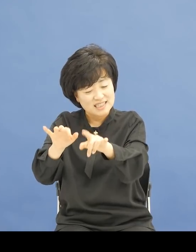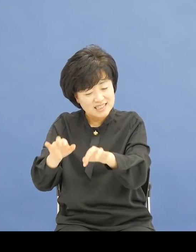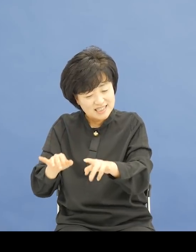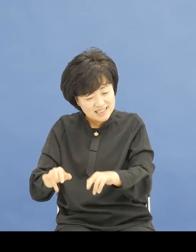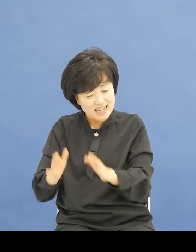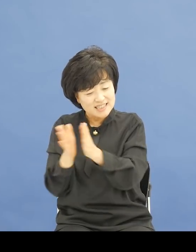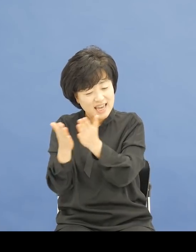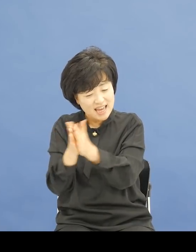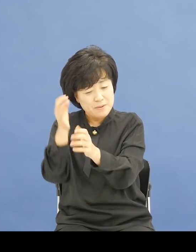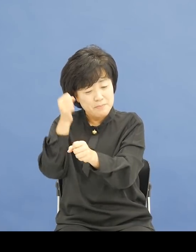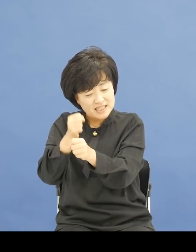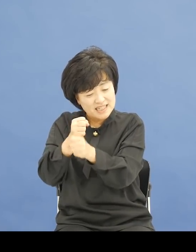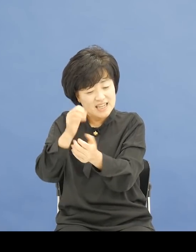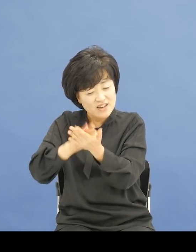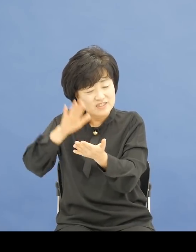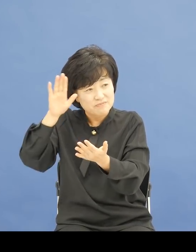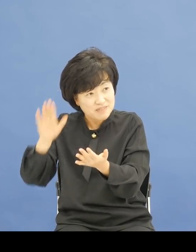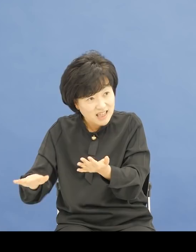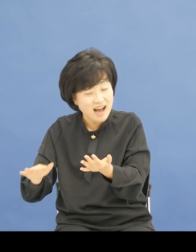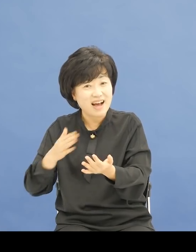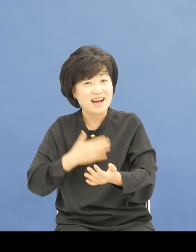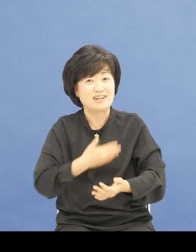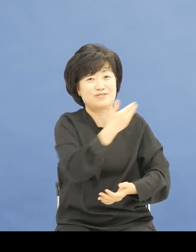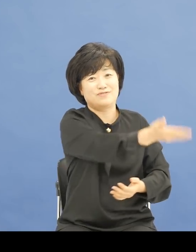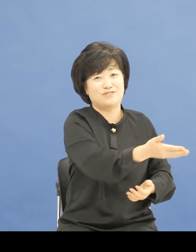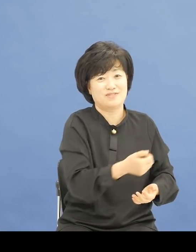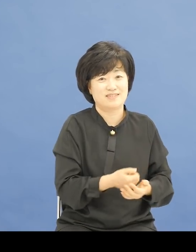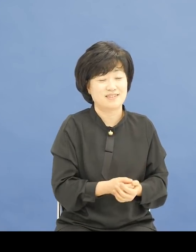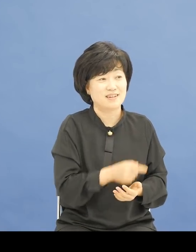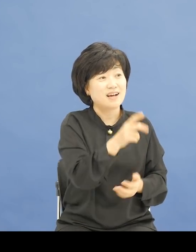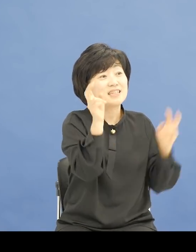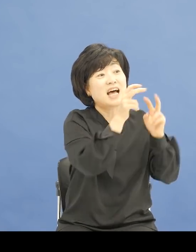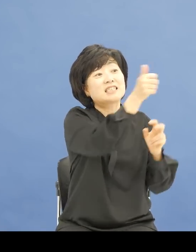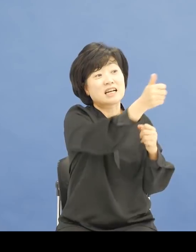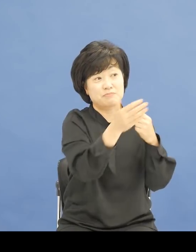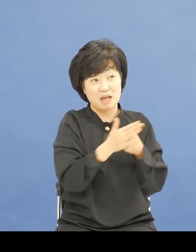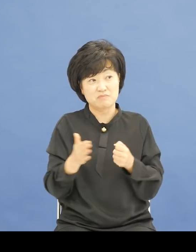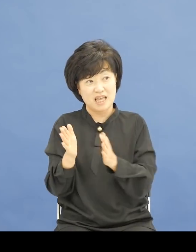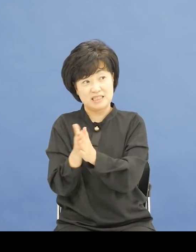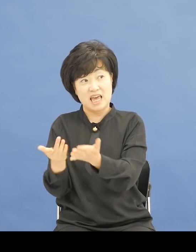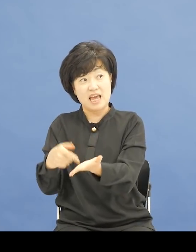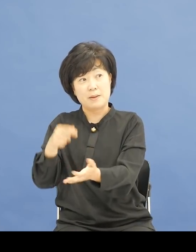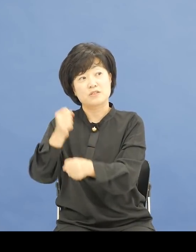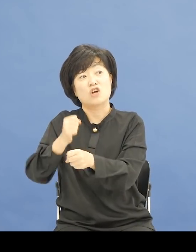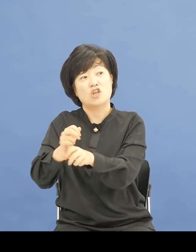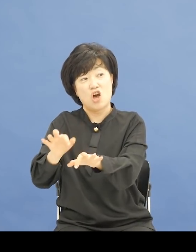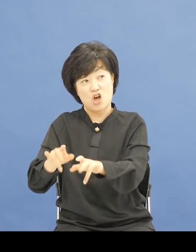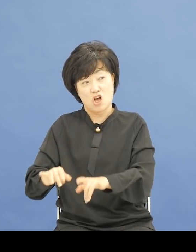너무 감사하다고 인생의 스토리를 만들어줘서 감사하다고 이거 사장님 때문에 이 책이 나왔습니다. 뭐